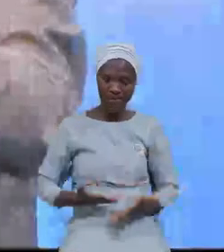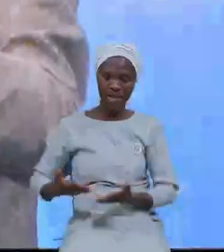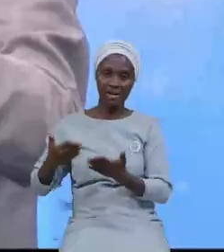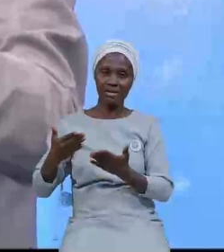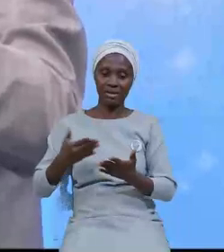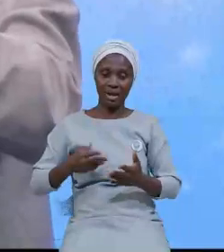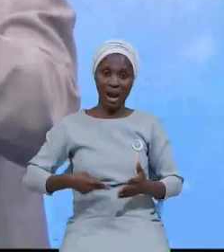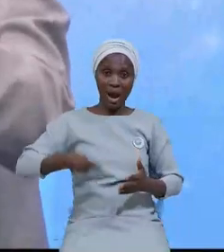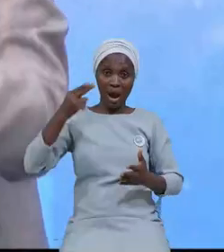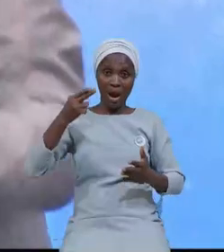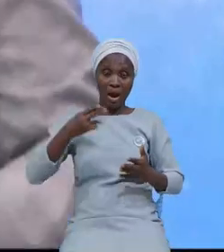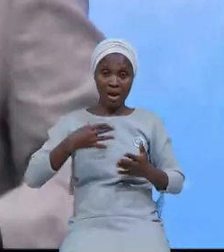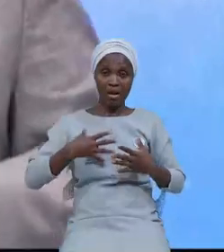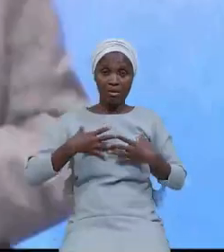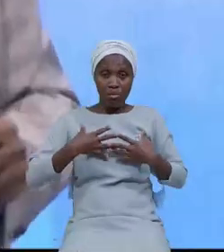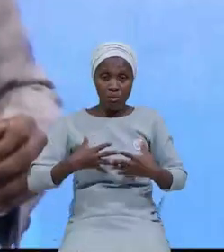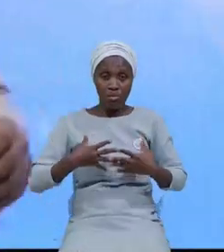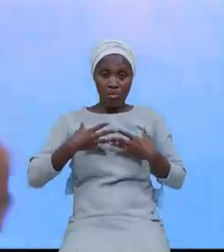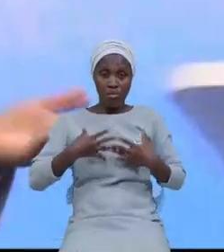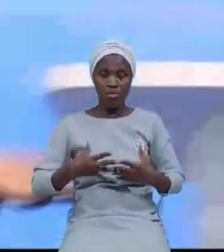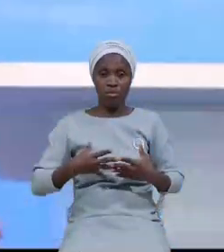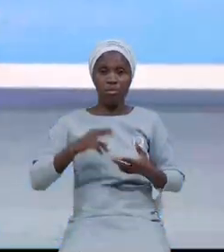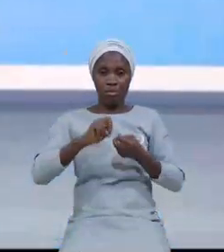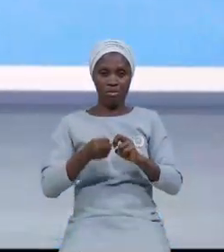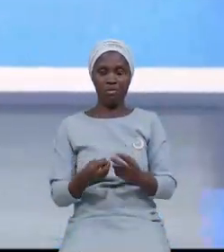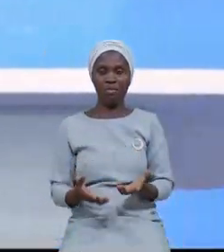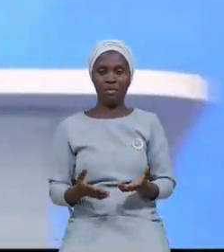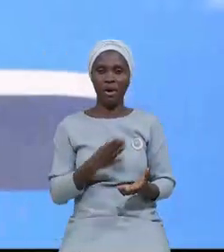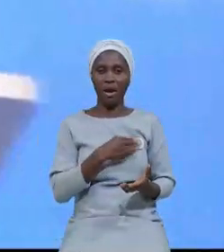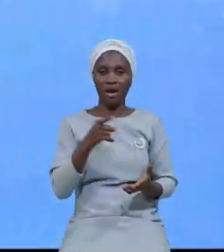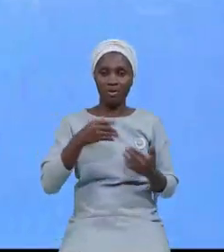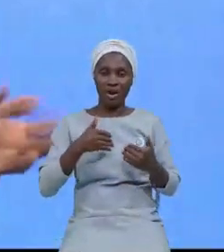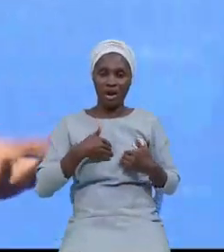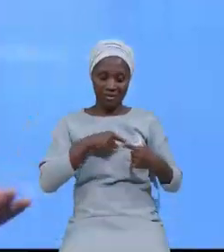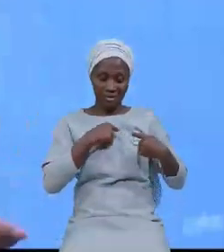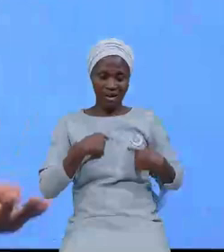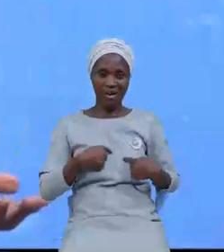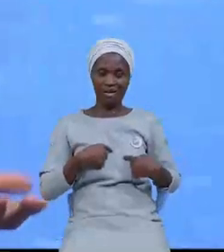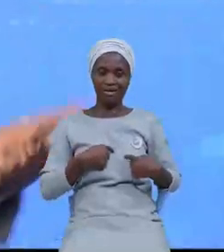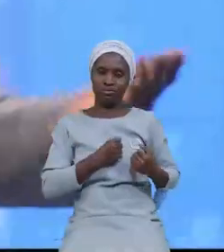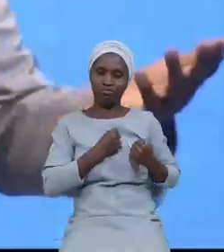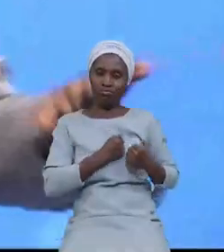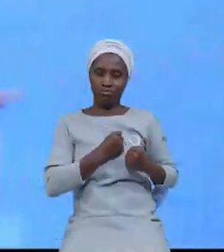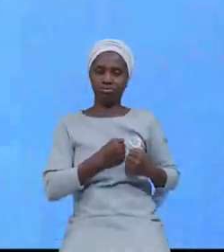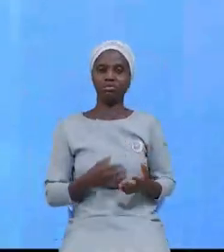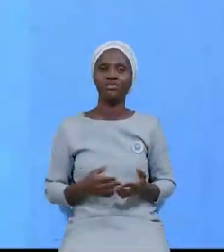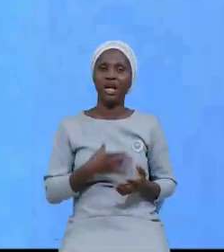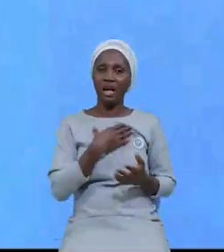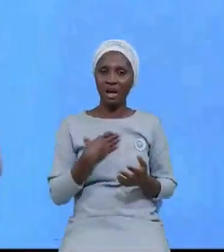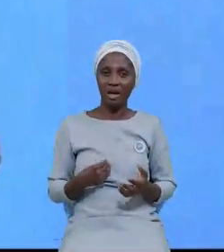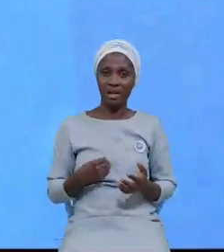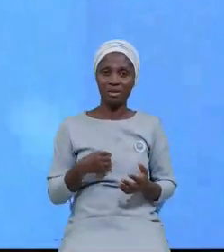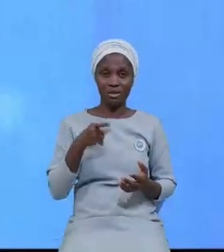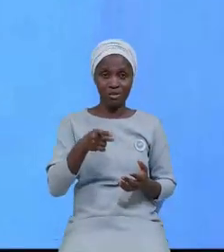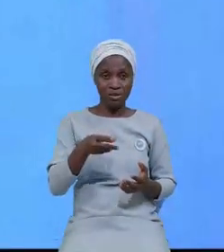au cœur et tu as tu as de problèmes cardiaques il était ignorant on ne comprenait